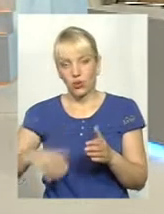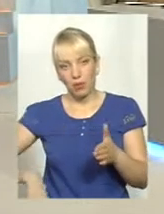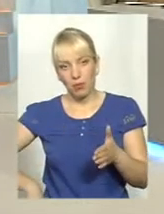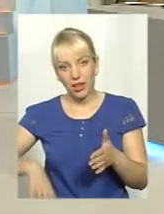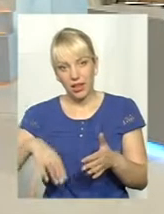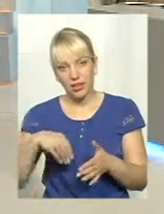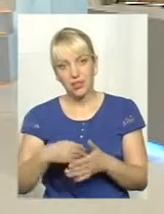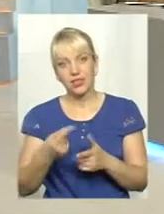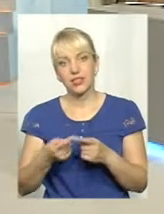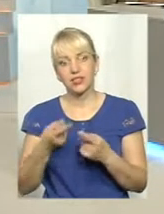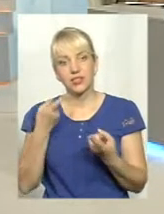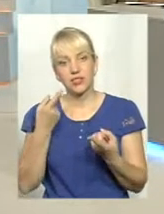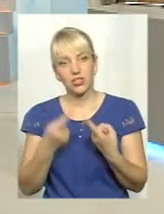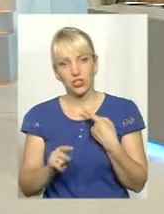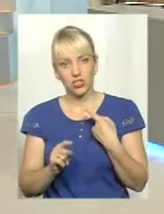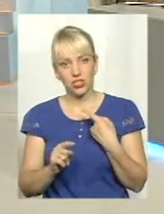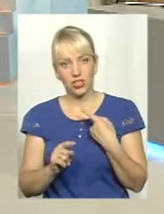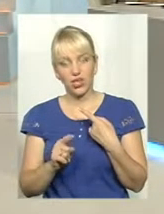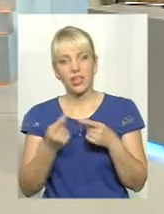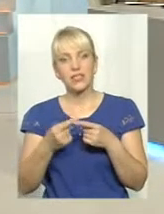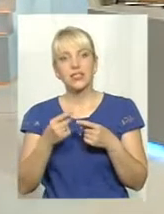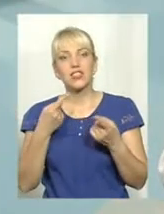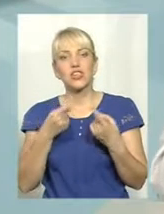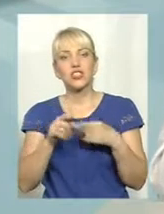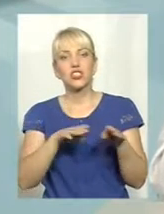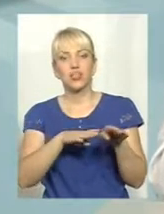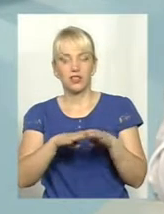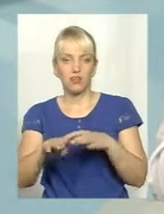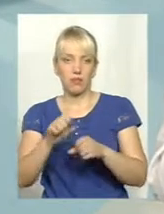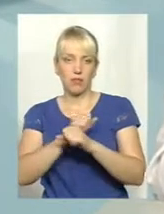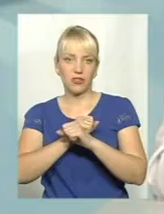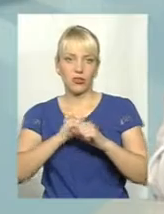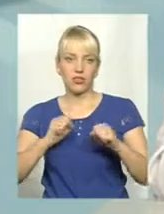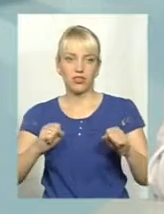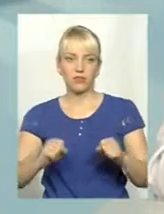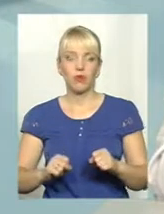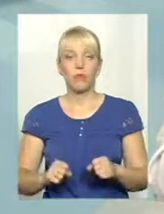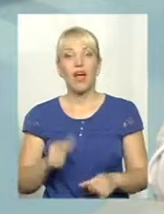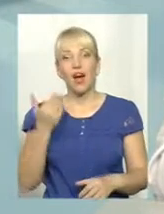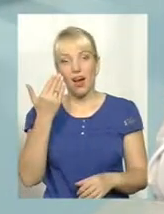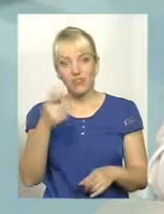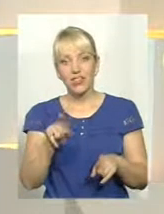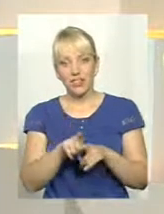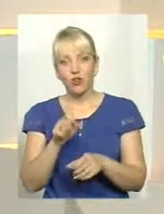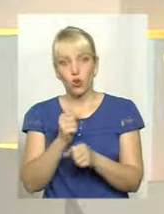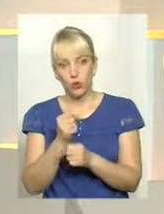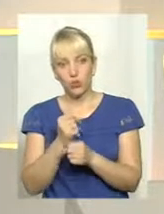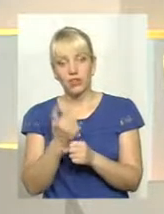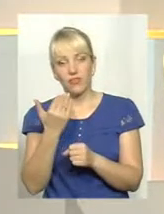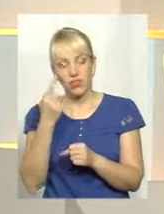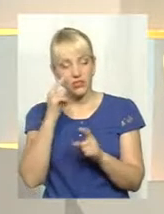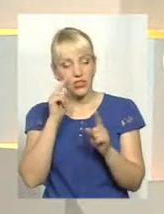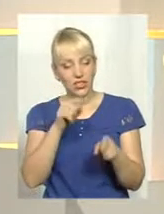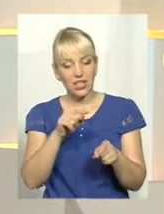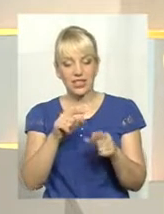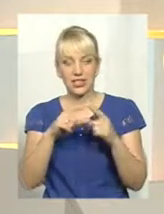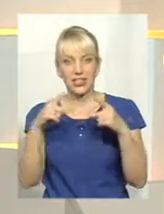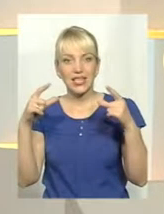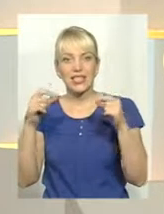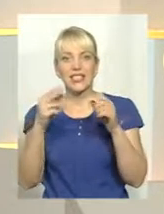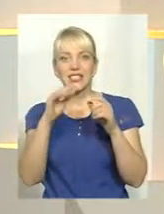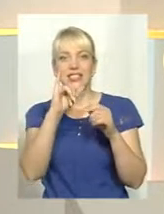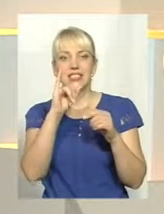заробленими грішми. Любу країну до глибини кишені, так? Так. От, то наскільки ти патріот, настільки ти будеш і купувати. Тому що говорити можна багато стати